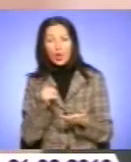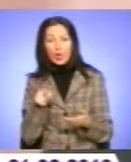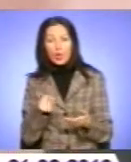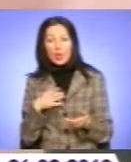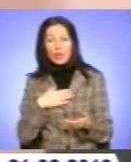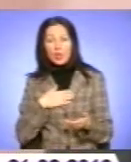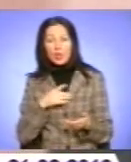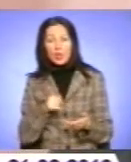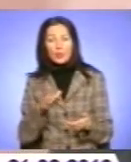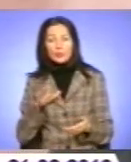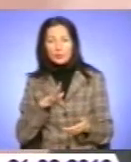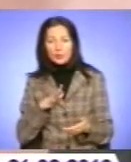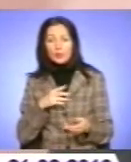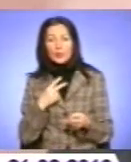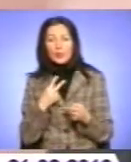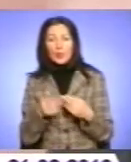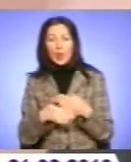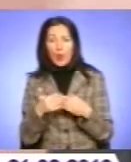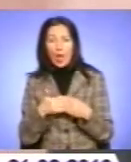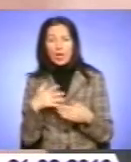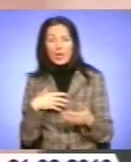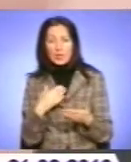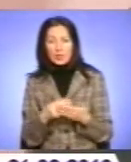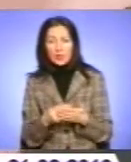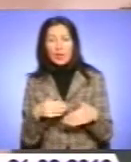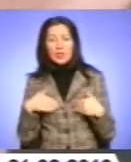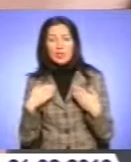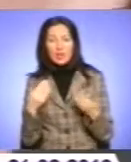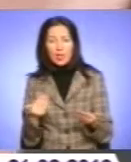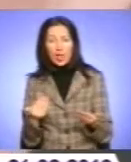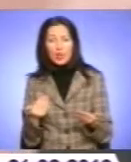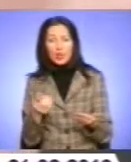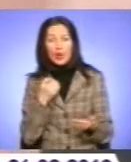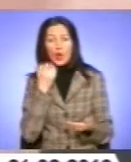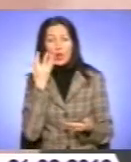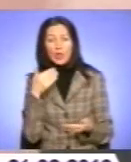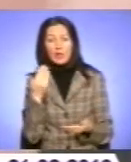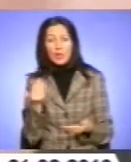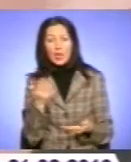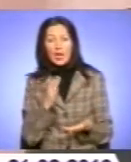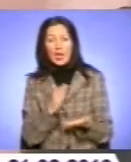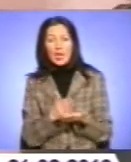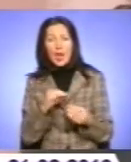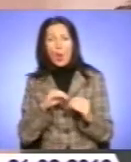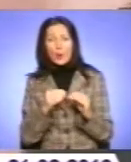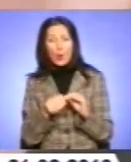відбувати покарання своє. Ну, ще звертаються, коли в них, наприклад, є проблеми,